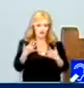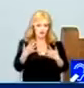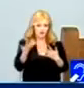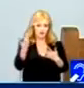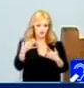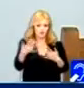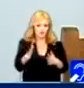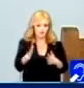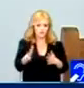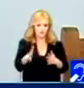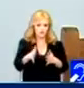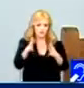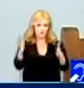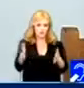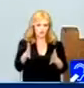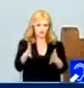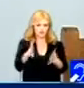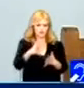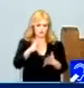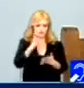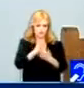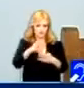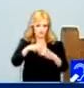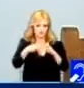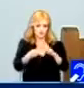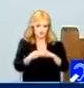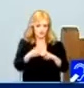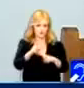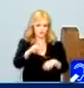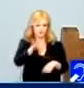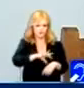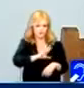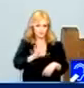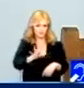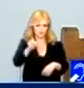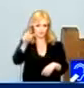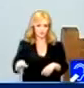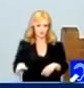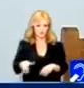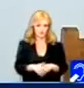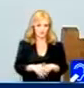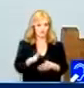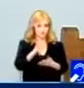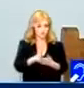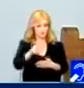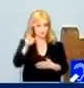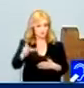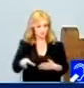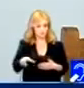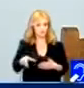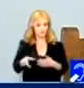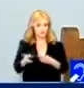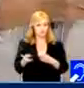au apărut sau complicațiile nu sunt folosul pacientului. Dar sunt pacienți destul de conștienți care ei